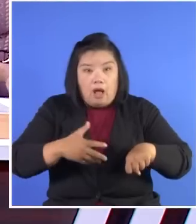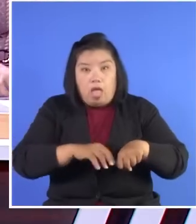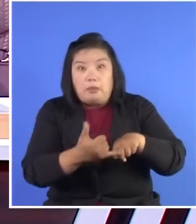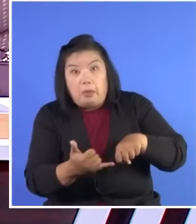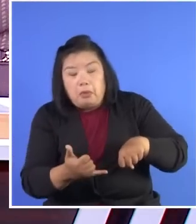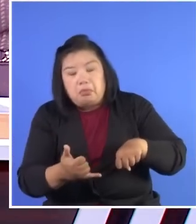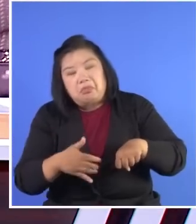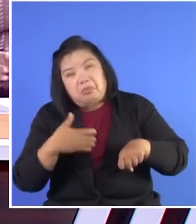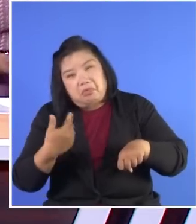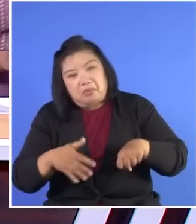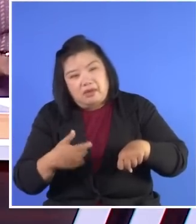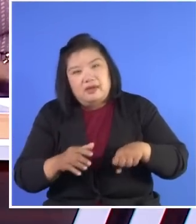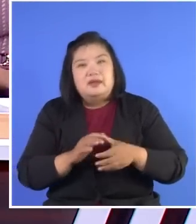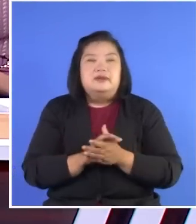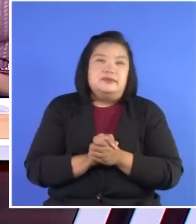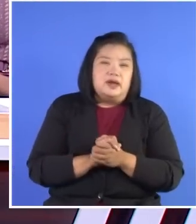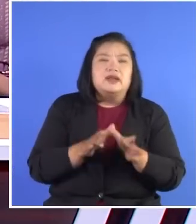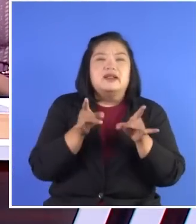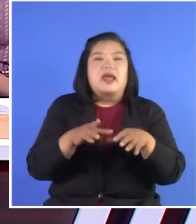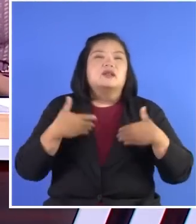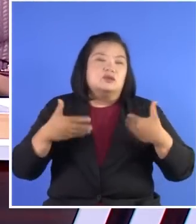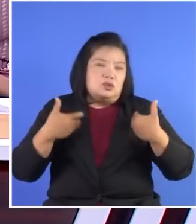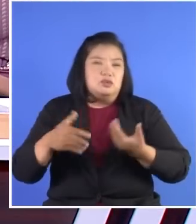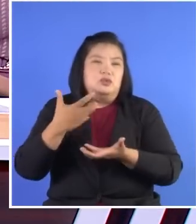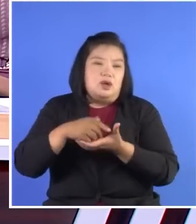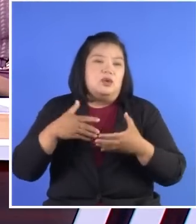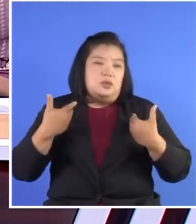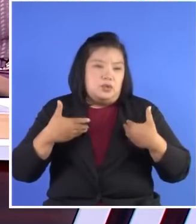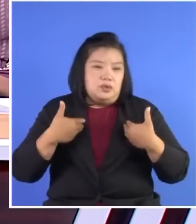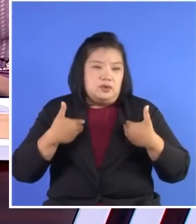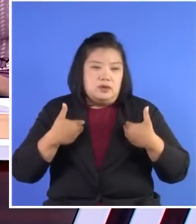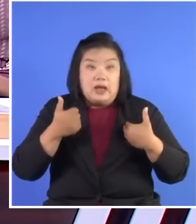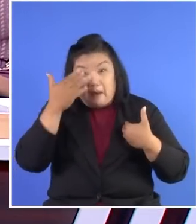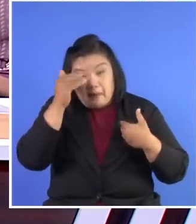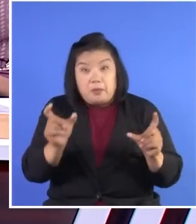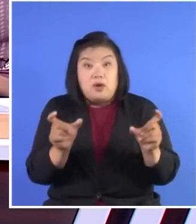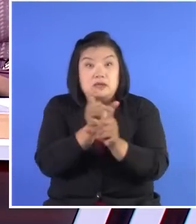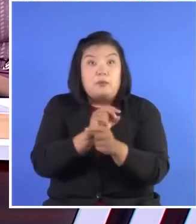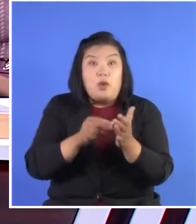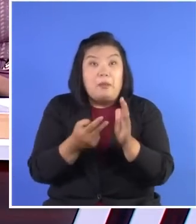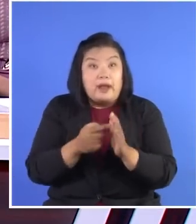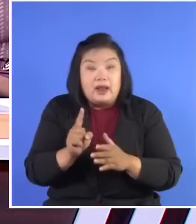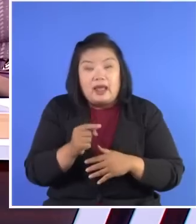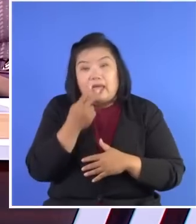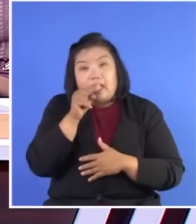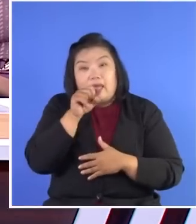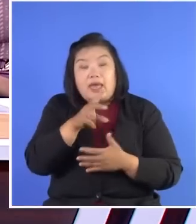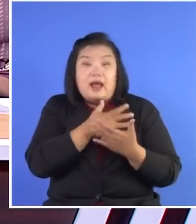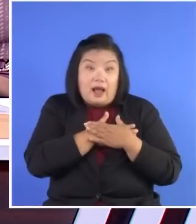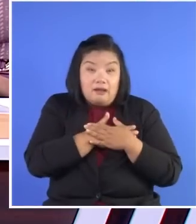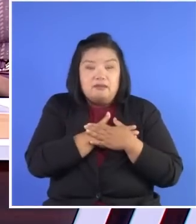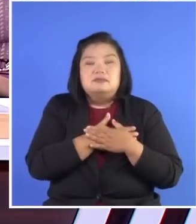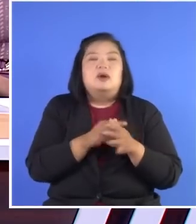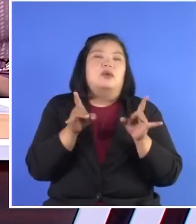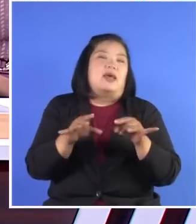ช่างเอาไปเปรียบเทียบกันเล่าสู่กันฟังนะฮะนี่คำว่าฮักมาๆๆข่าวต่อไปกันดีกว่า